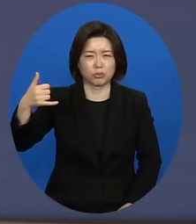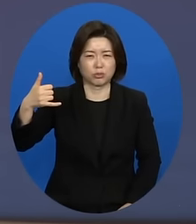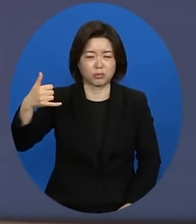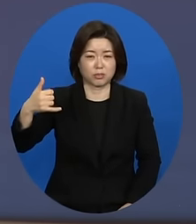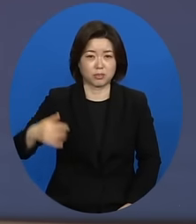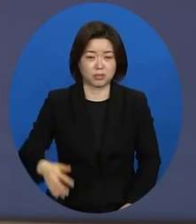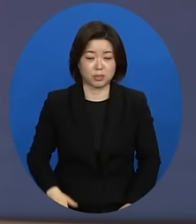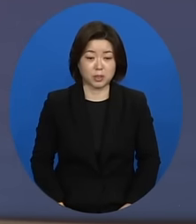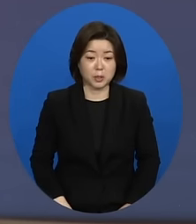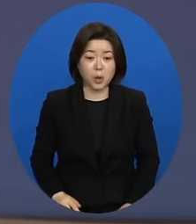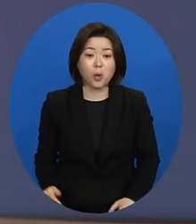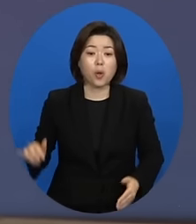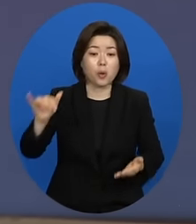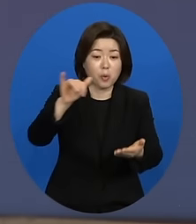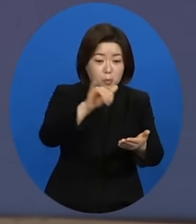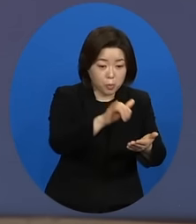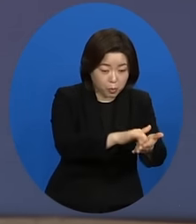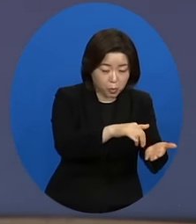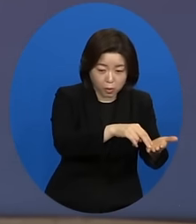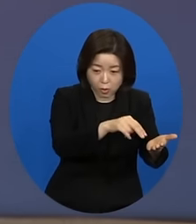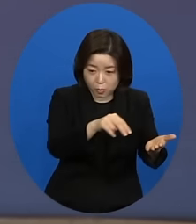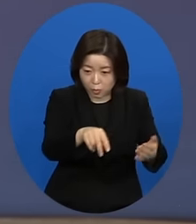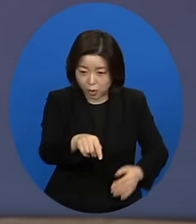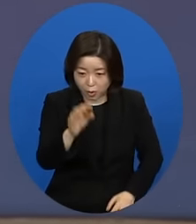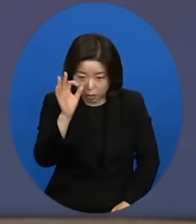비행장에 내려서